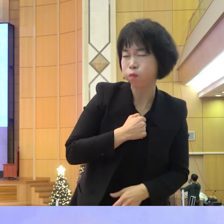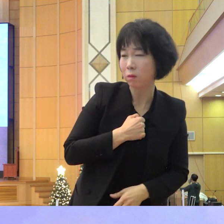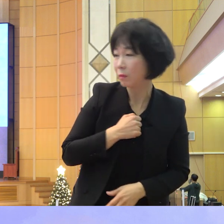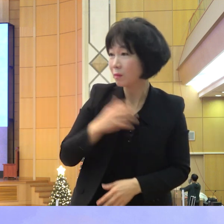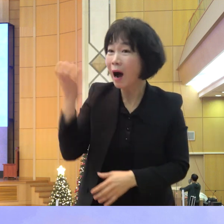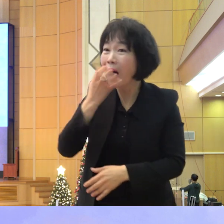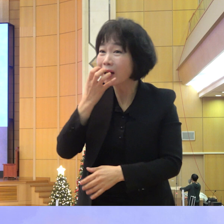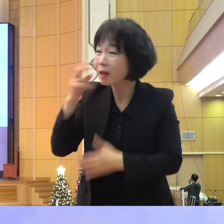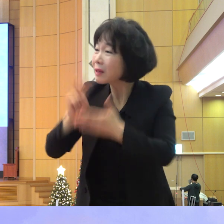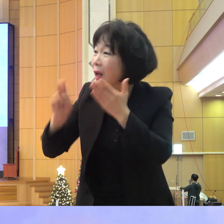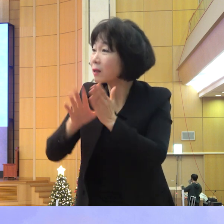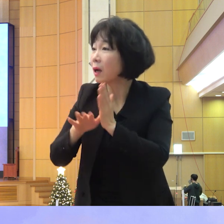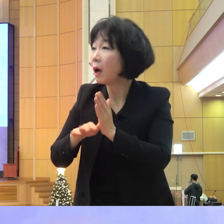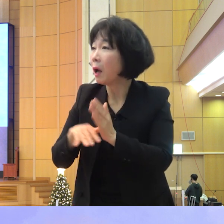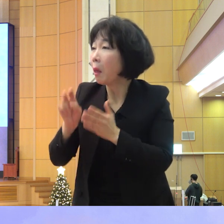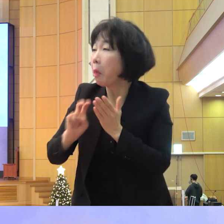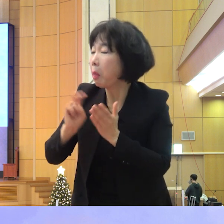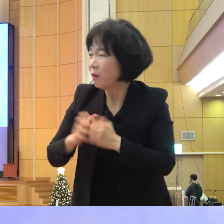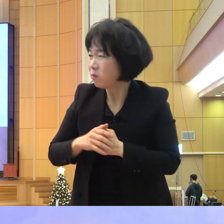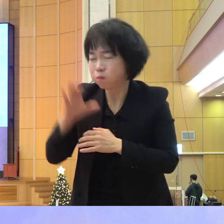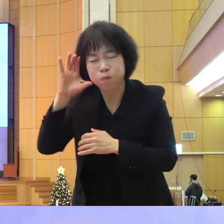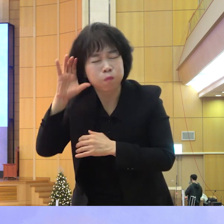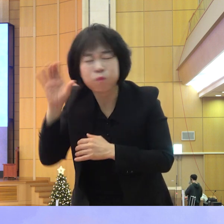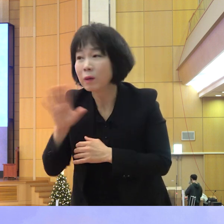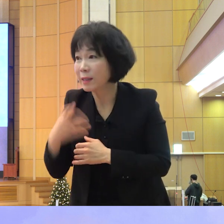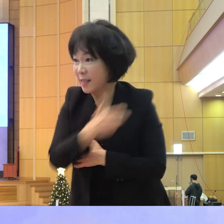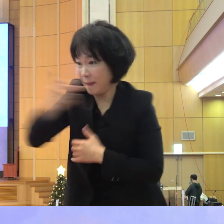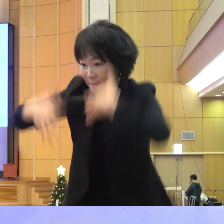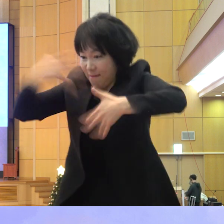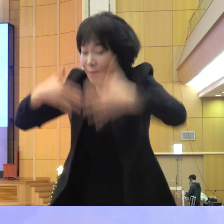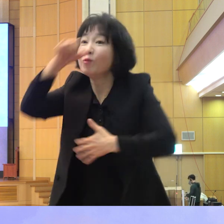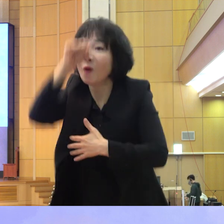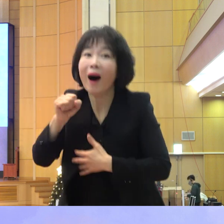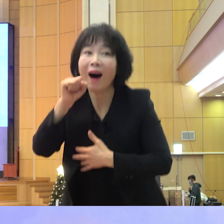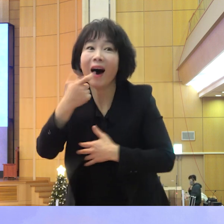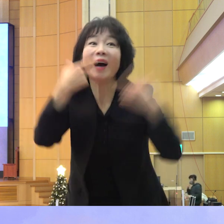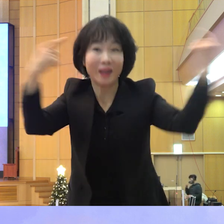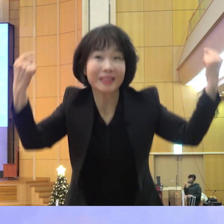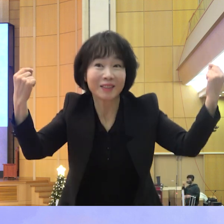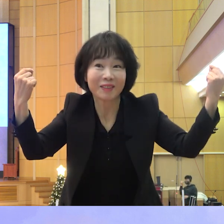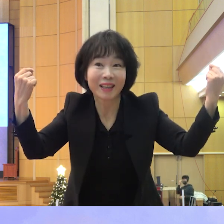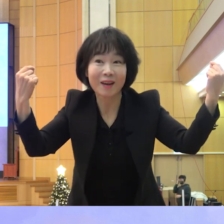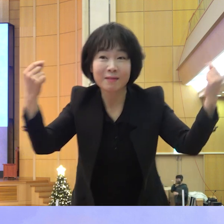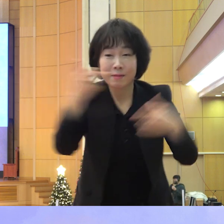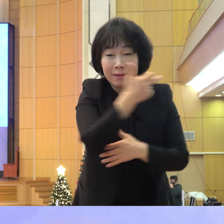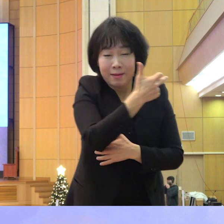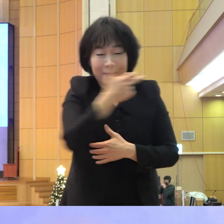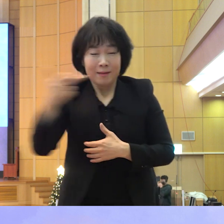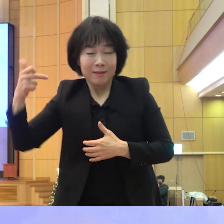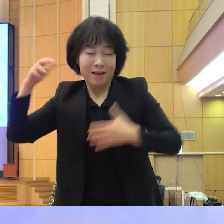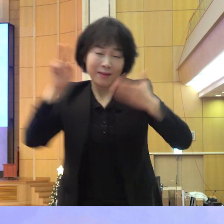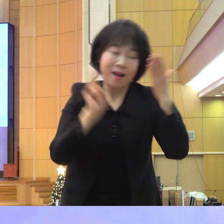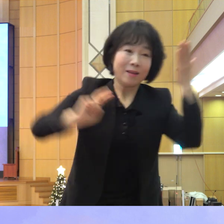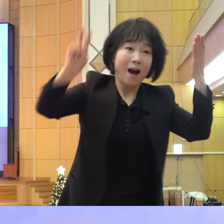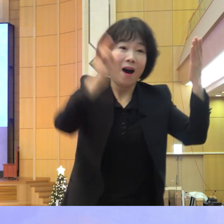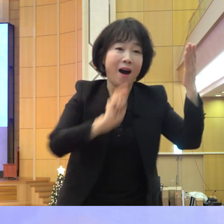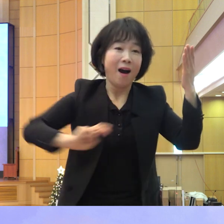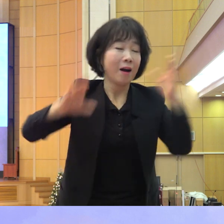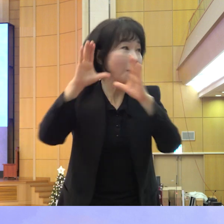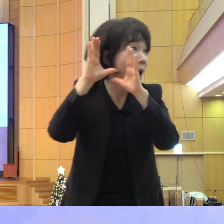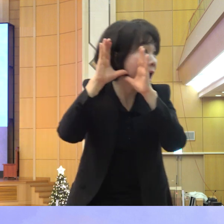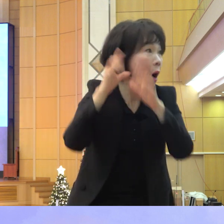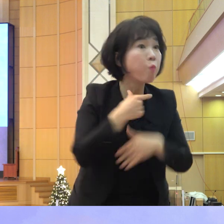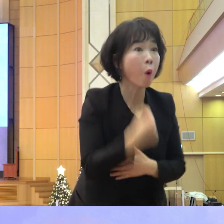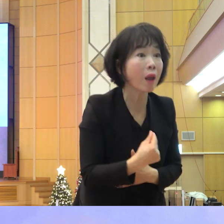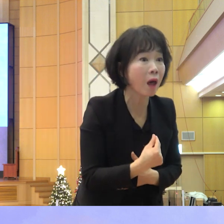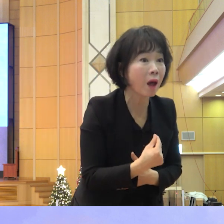어떻게 했어요? 그렇죠? 그러니까 여러분도 마찬가지란 말이에요. 찬양대에서 큰 소리로 찬양하는 걸 듣기를